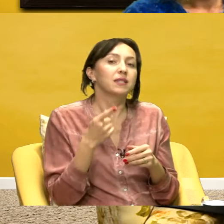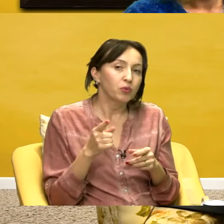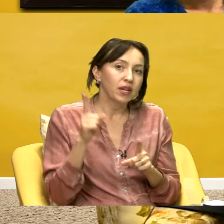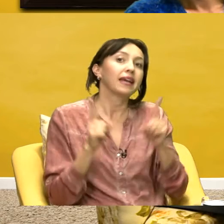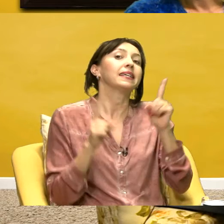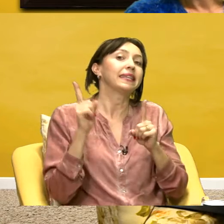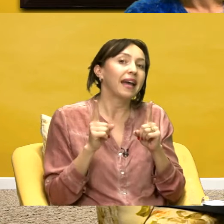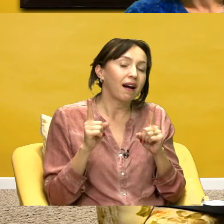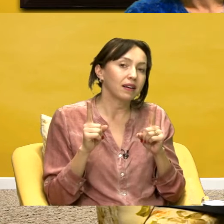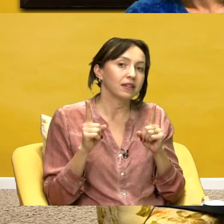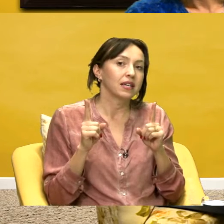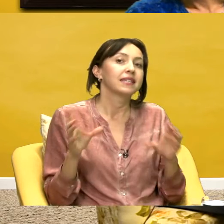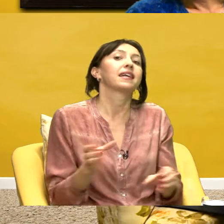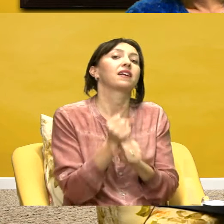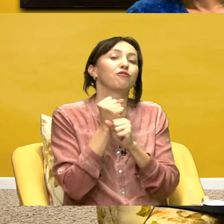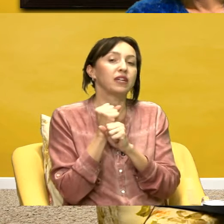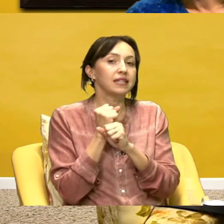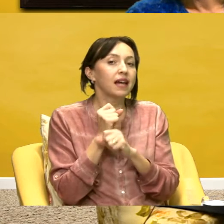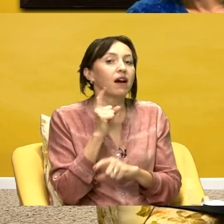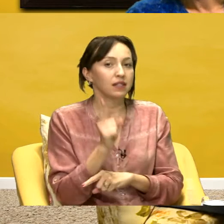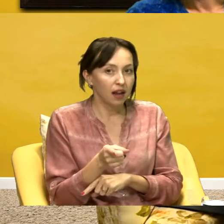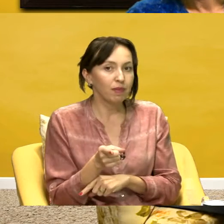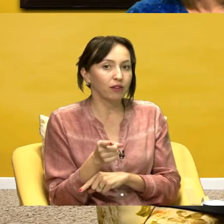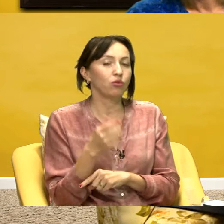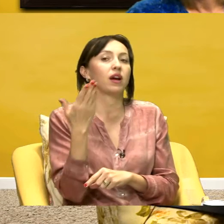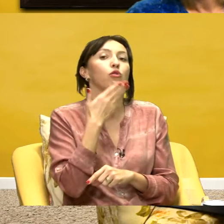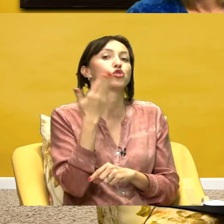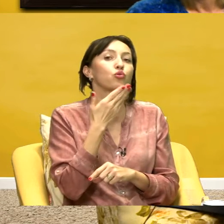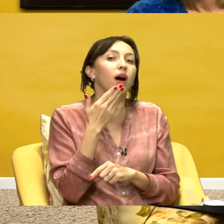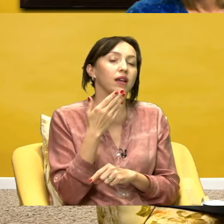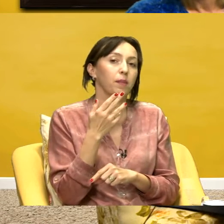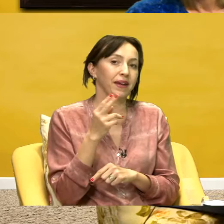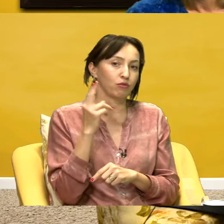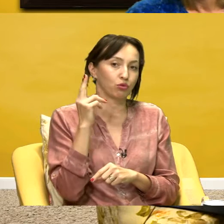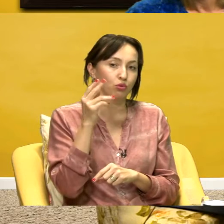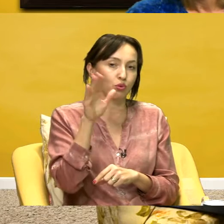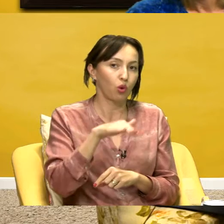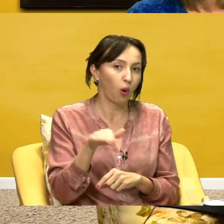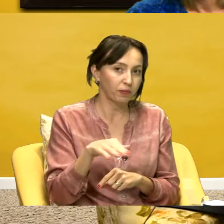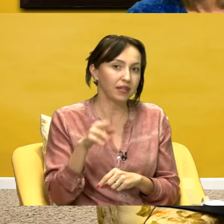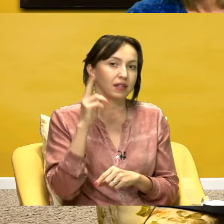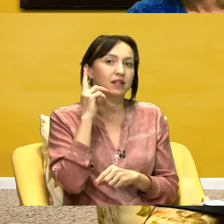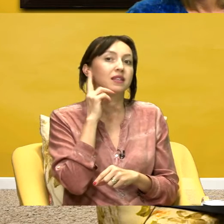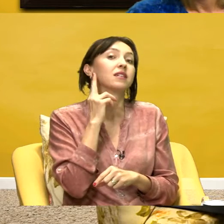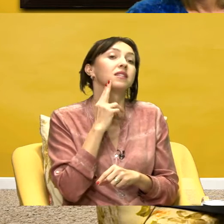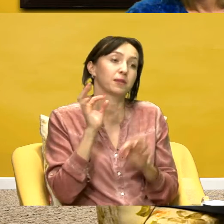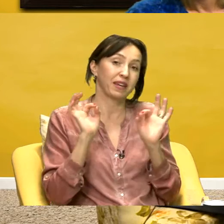Maria spune că dacă s-ar înființa în Alba Iulia o școală pentru